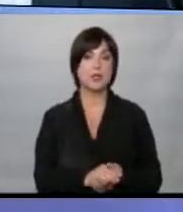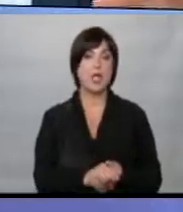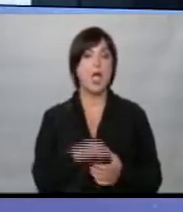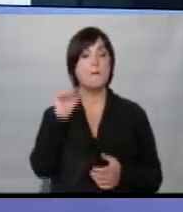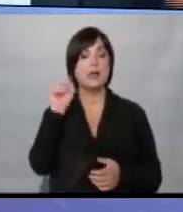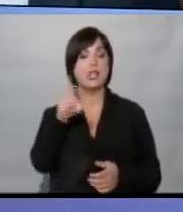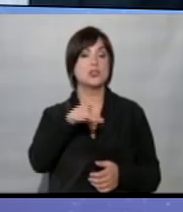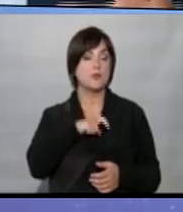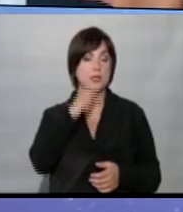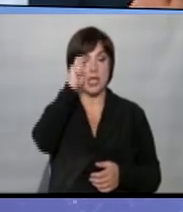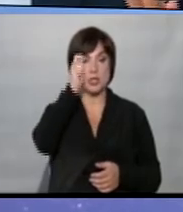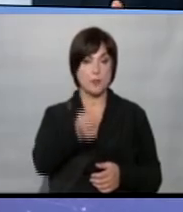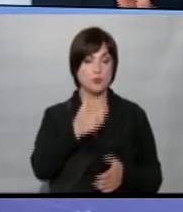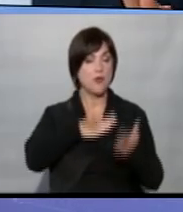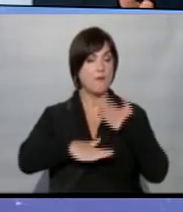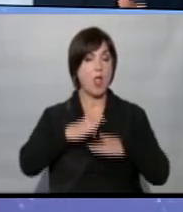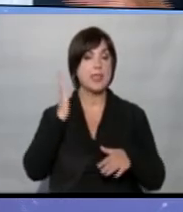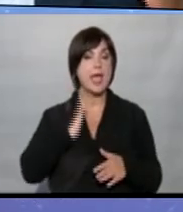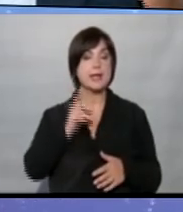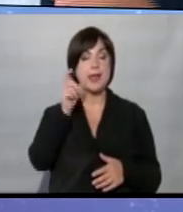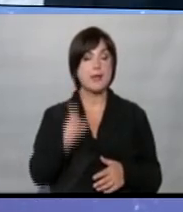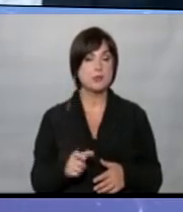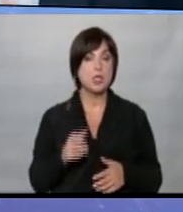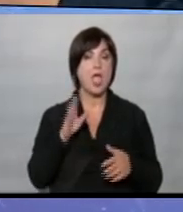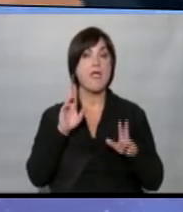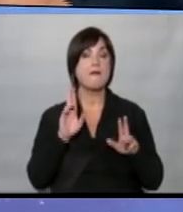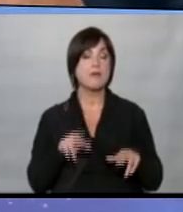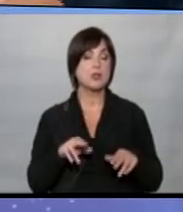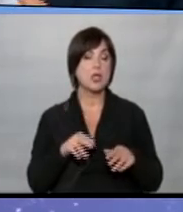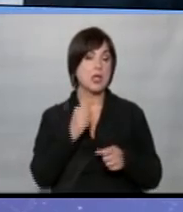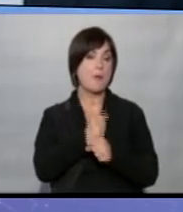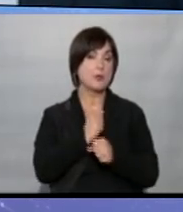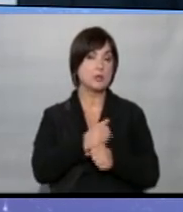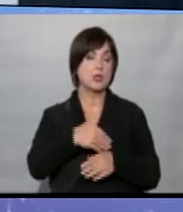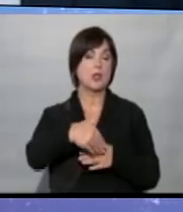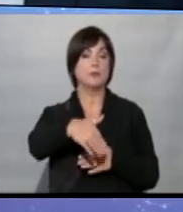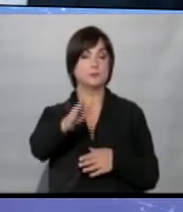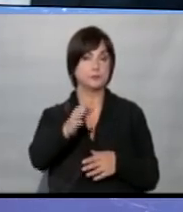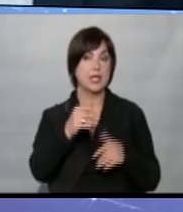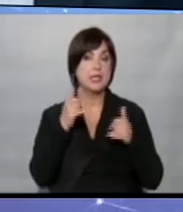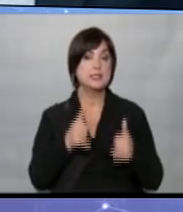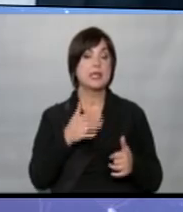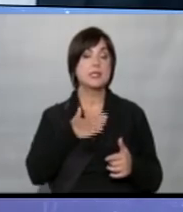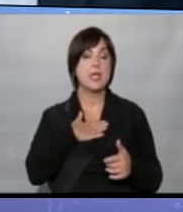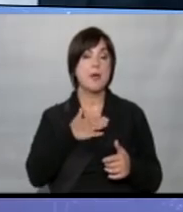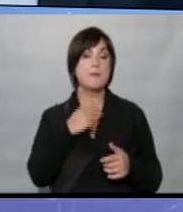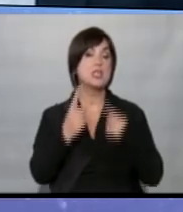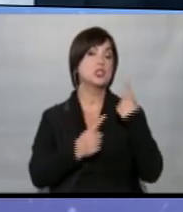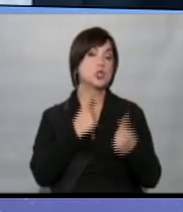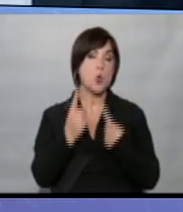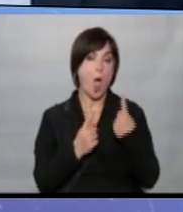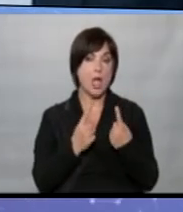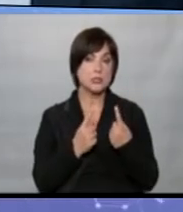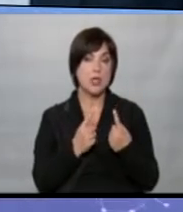Партиите се обврзаа дека ќе почитуваат волјата на граѓаните и веројатно процесите ќе се одвиваат понатаму. Но сега ние имаме